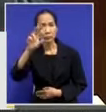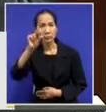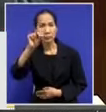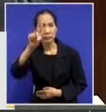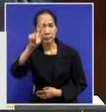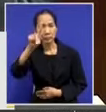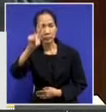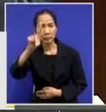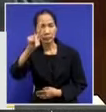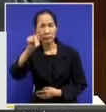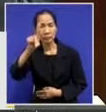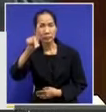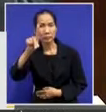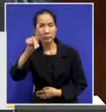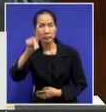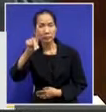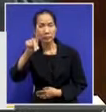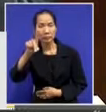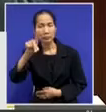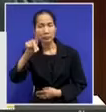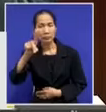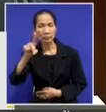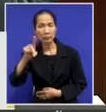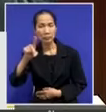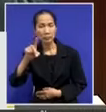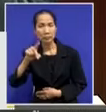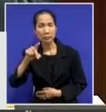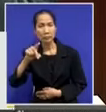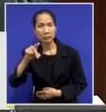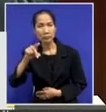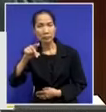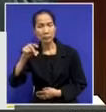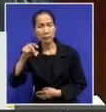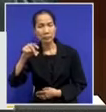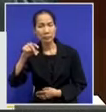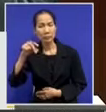631นายสิริพงษ์อังคสกุลเกียรติ